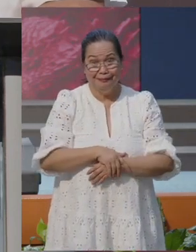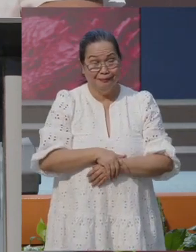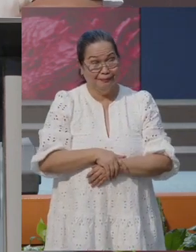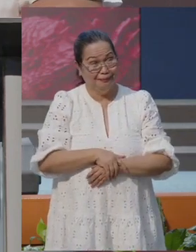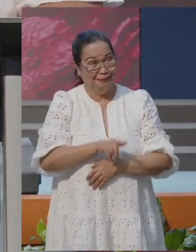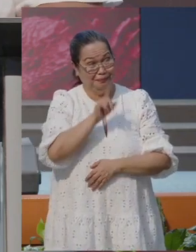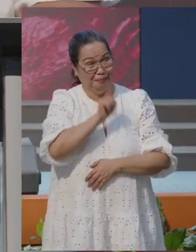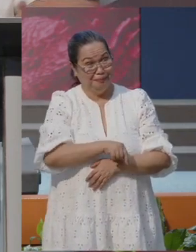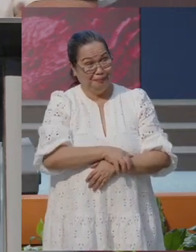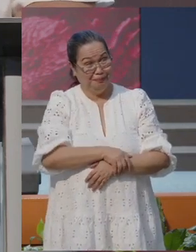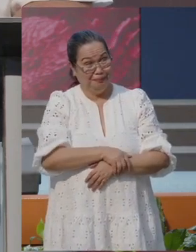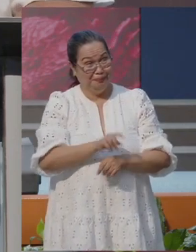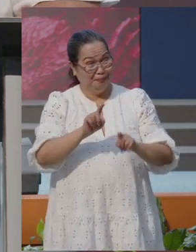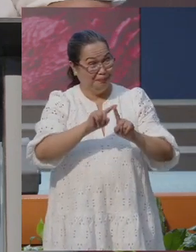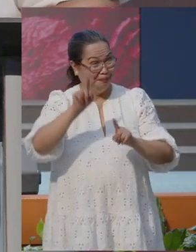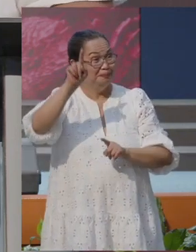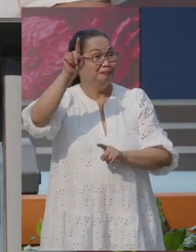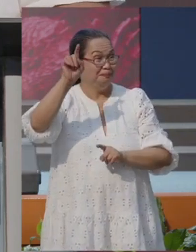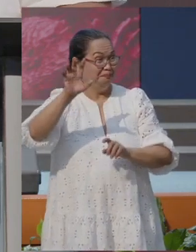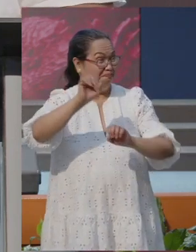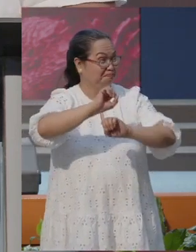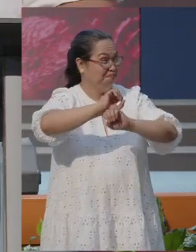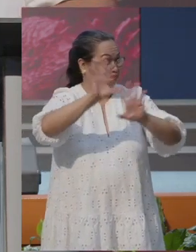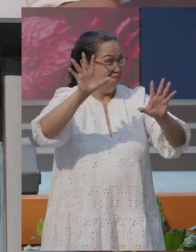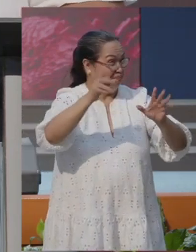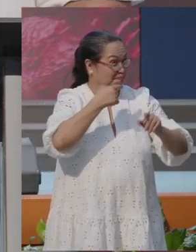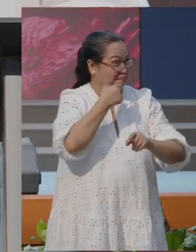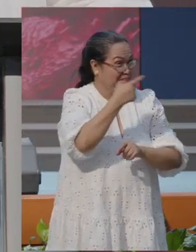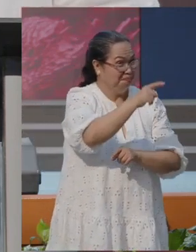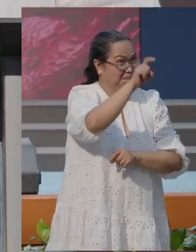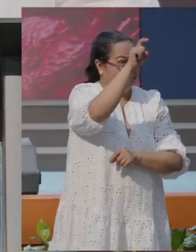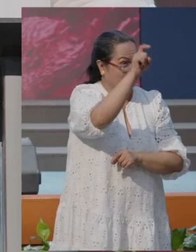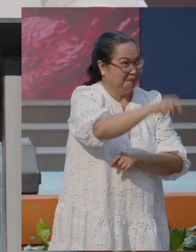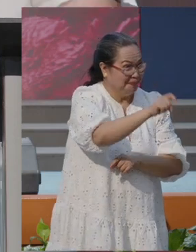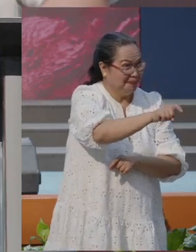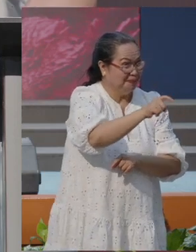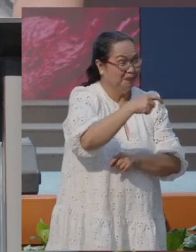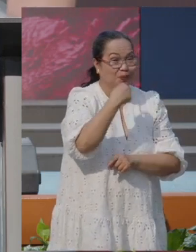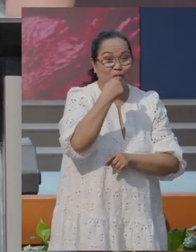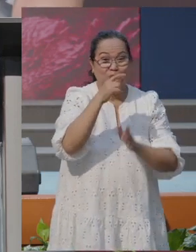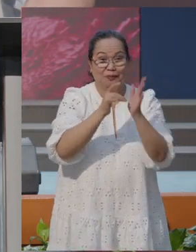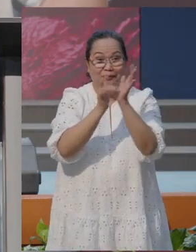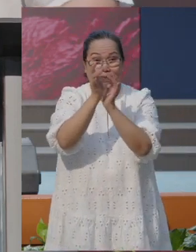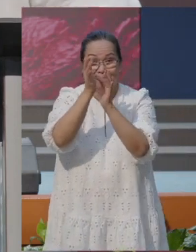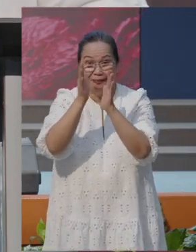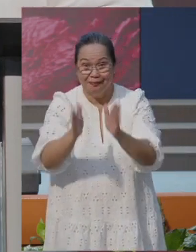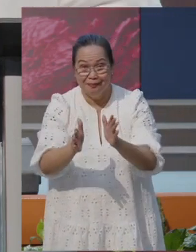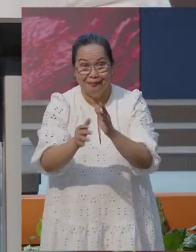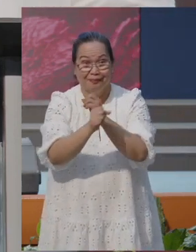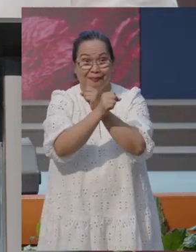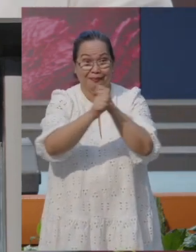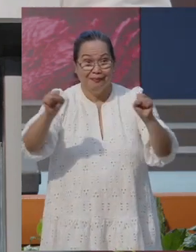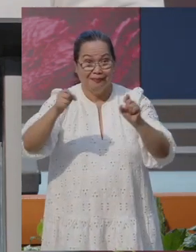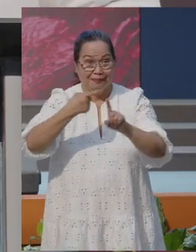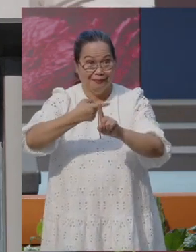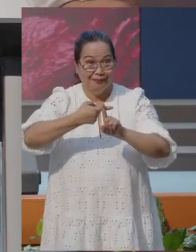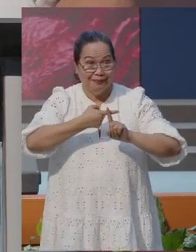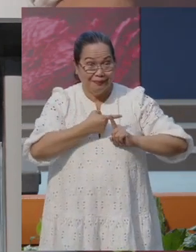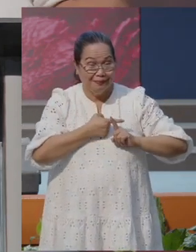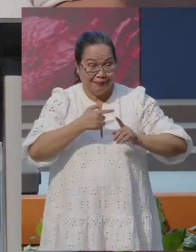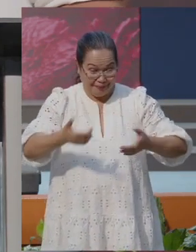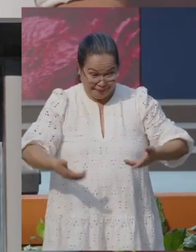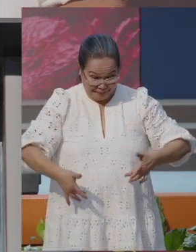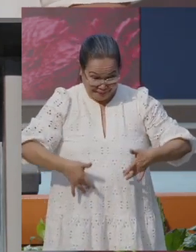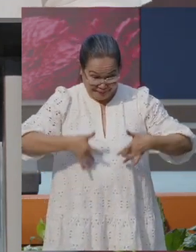Ngunit malinaw ang sinasabi ng Panginoon dito, ang tunay na mananampalataya sa Kanya, na niligtas na niya at binuhay na